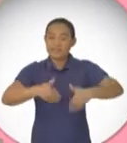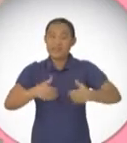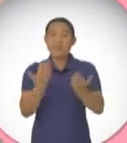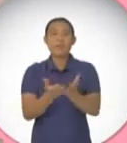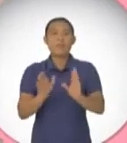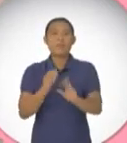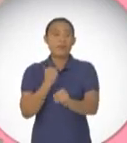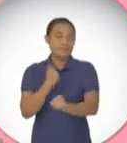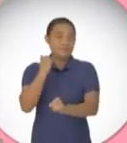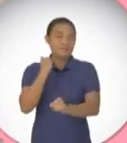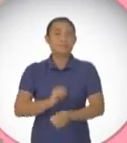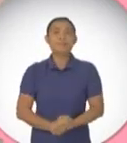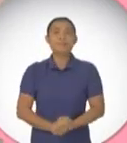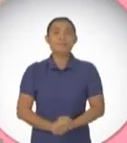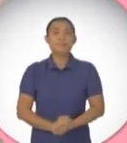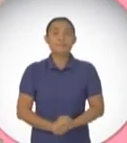ครัวของคุณครับ